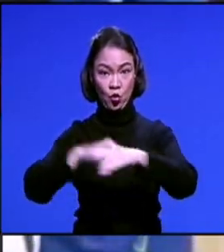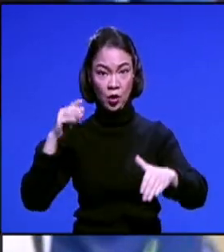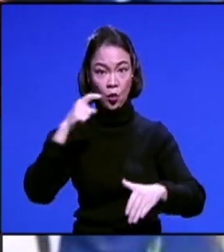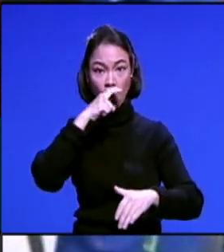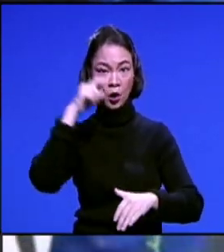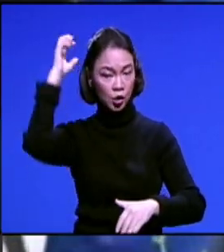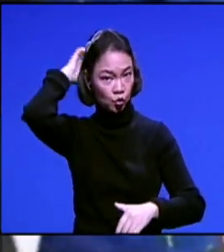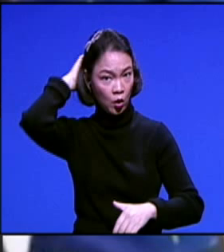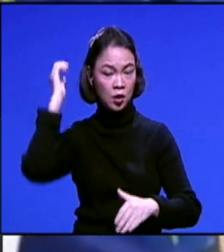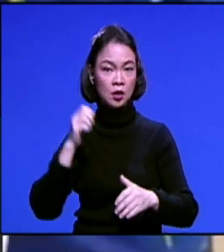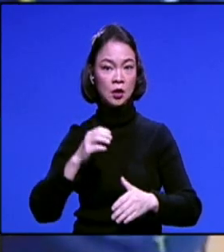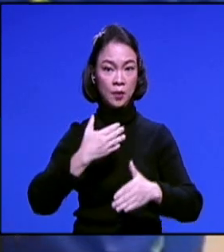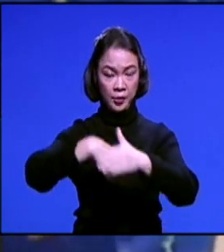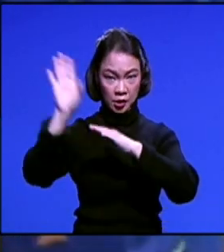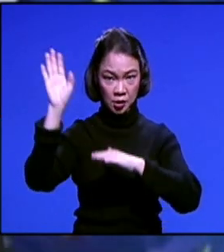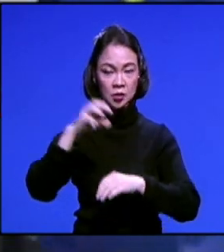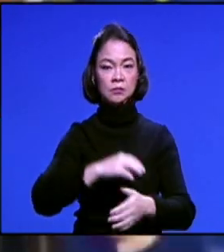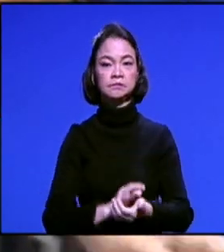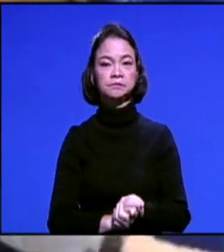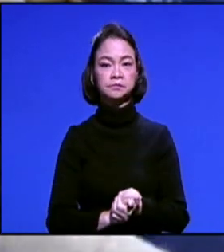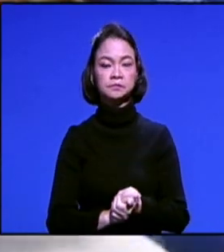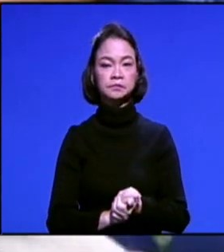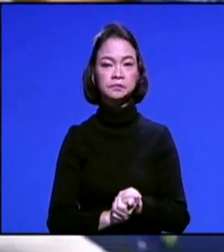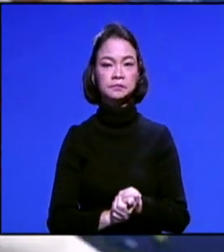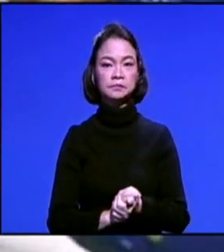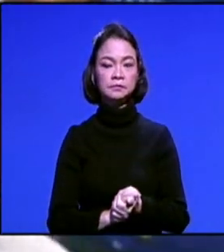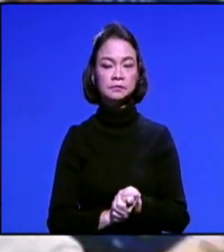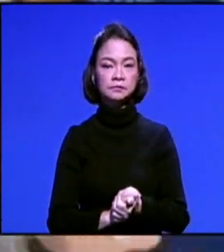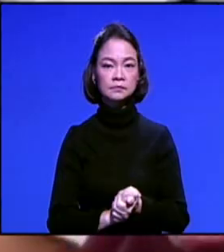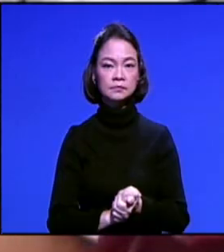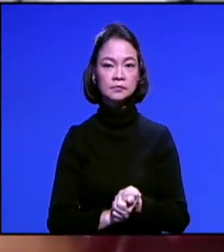kemudian pergi meninggalkan lokasi kejadian. Ogi Fatuzaman, Tasikmalaya, Jawa Barat.